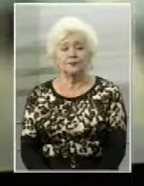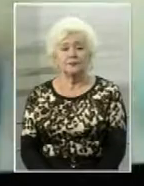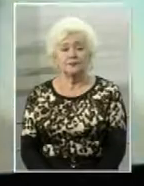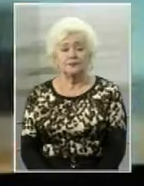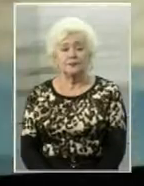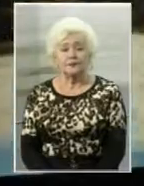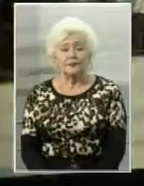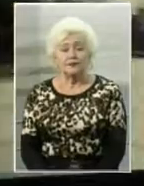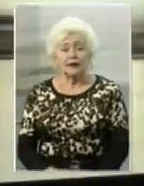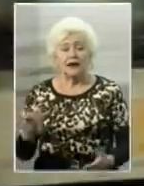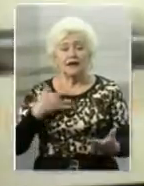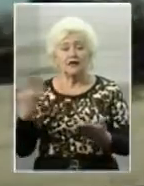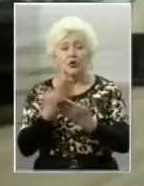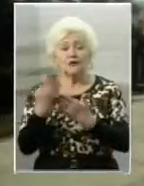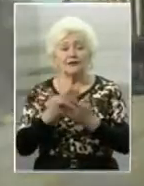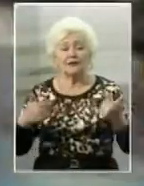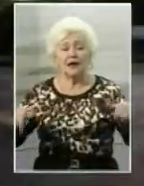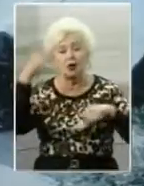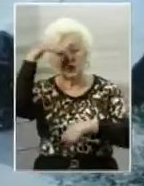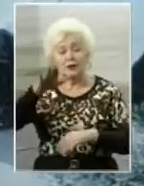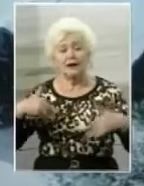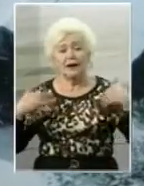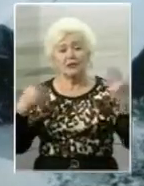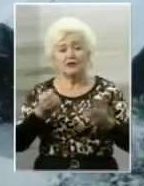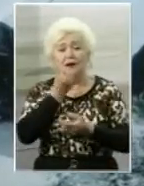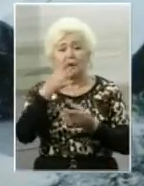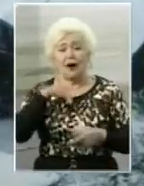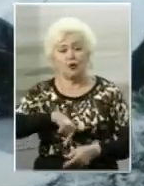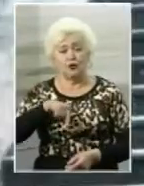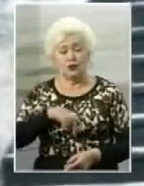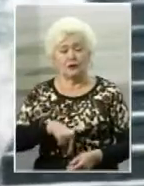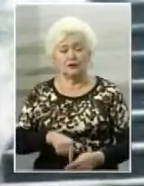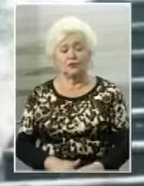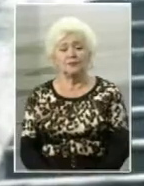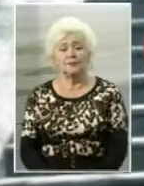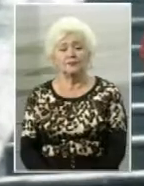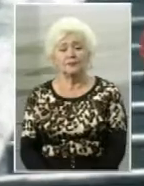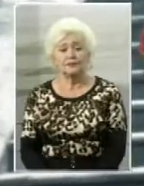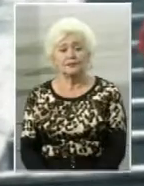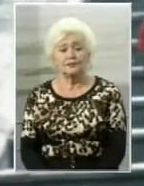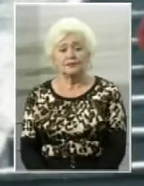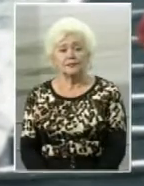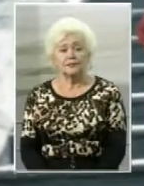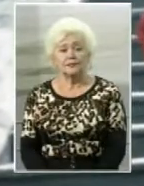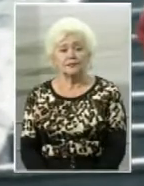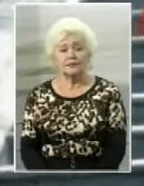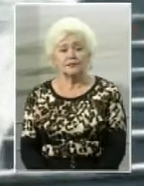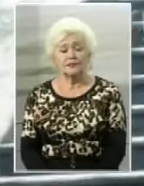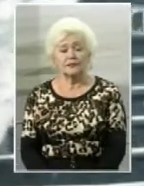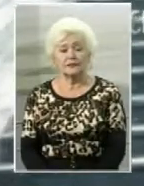Кіноконцертний зал ювілейний. Бажаю вам гарного настрою. Я був таким маленьким. Ми всі колись були